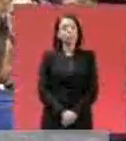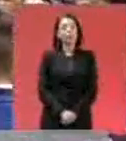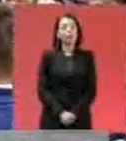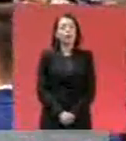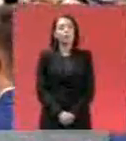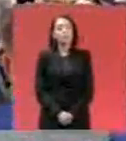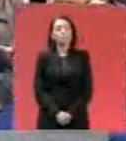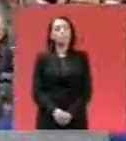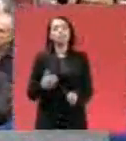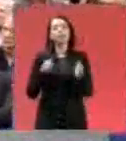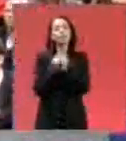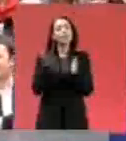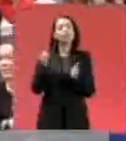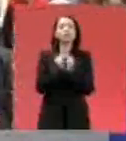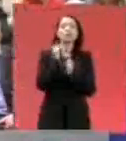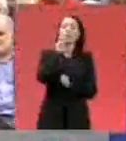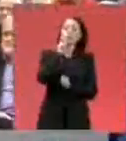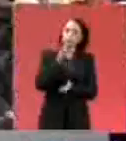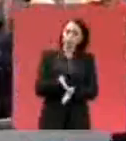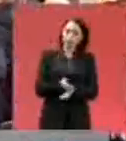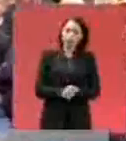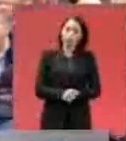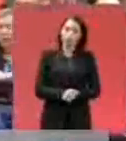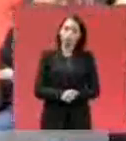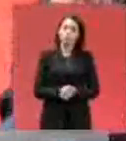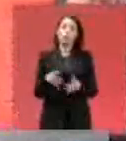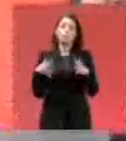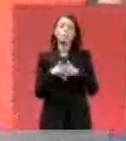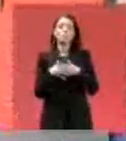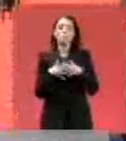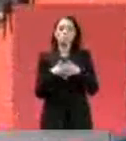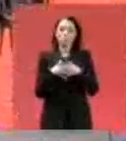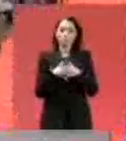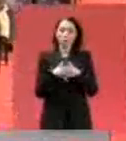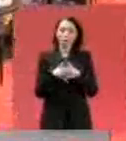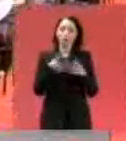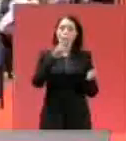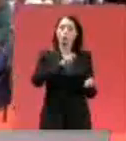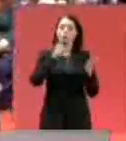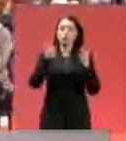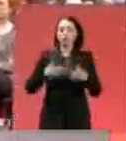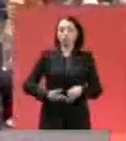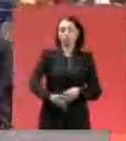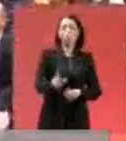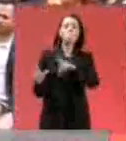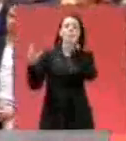Όμως, φίλες και φίλοι, η μάχη της 26ης του Μάη,